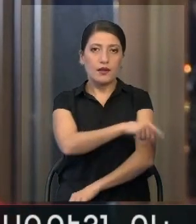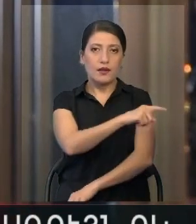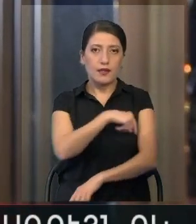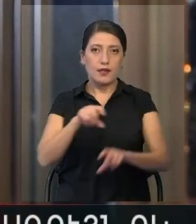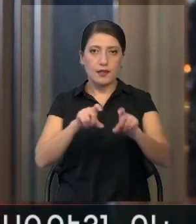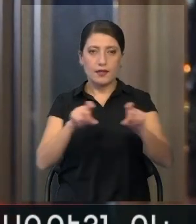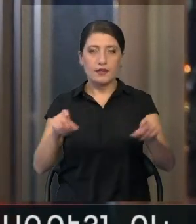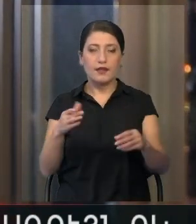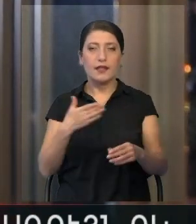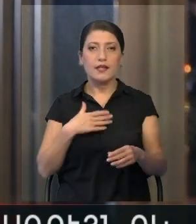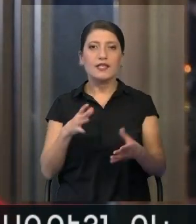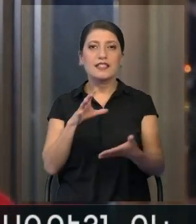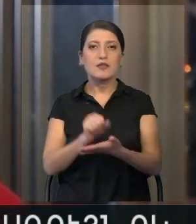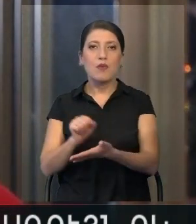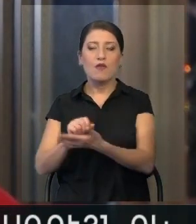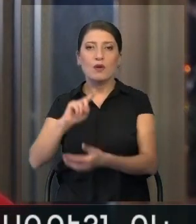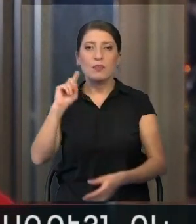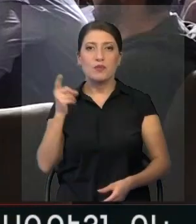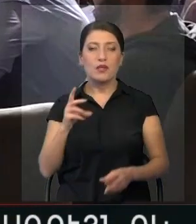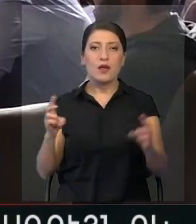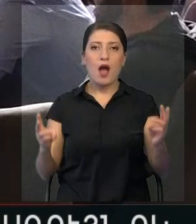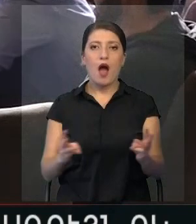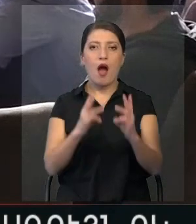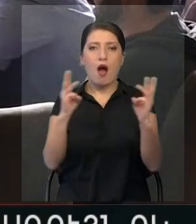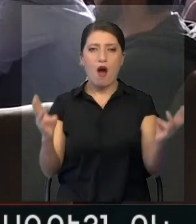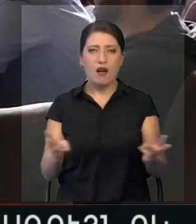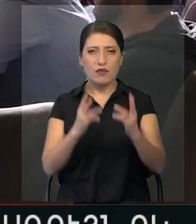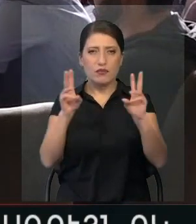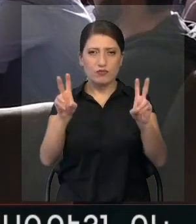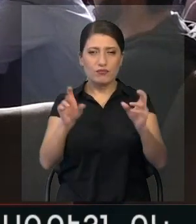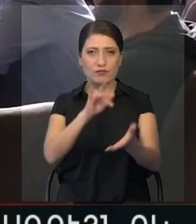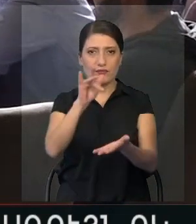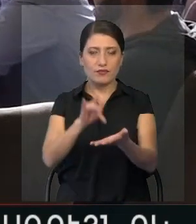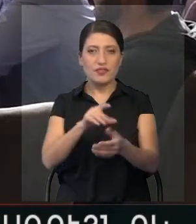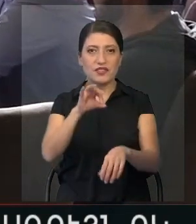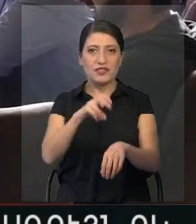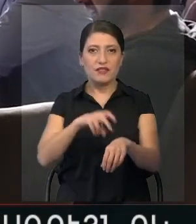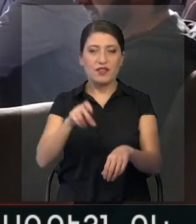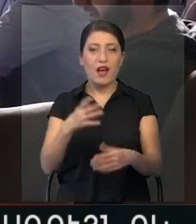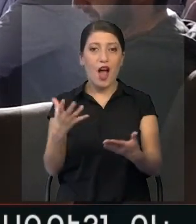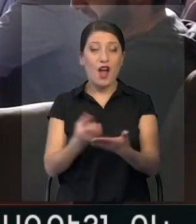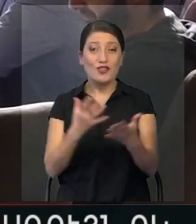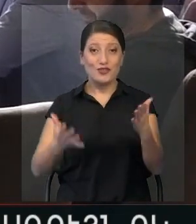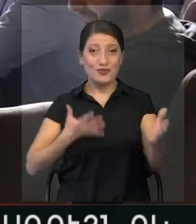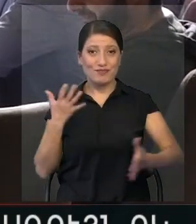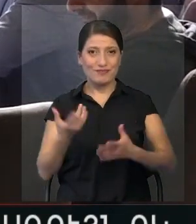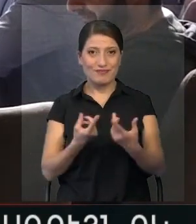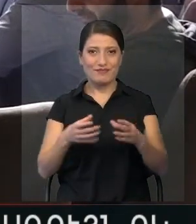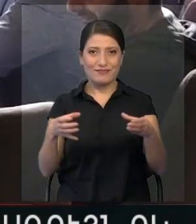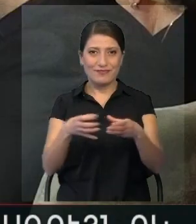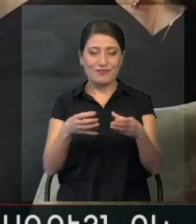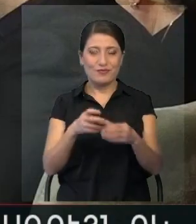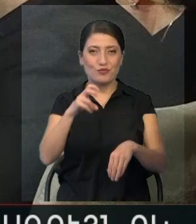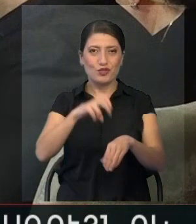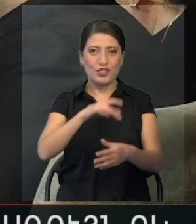որոնք որ զբաղվում են միմիայն այլվածքային հիվանդներով։ Հաղթանակը շատ է ոգևորել թիմին։ Բժշկական